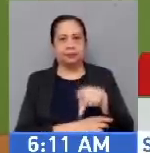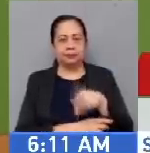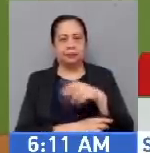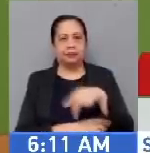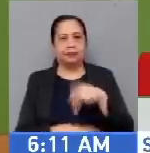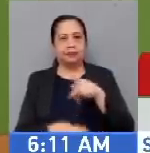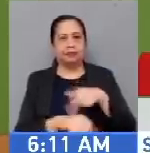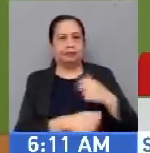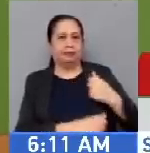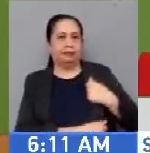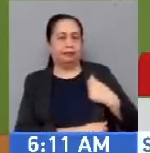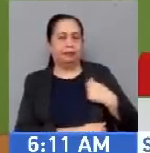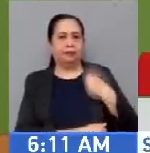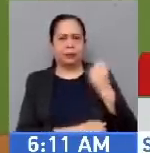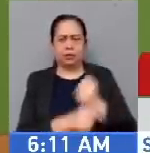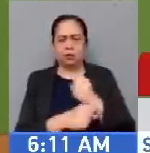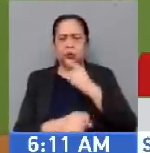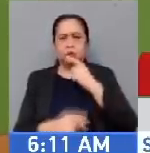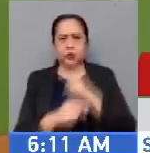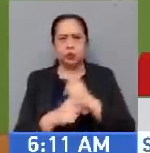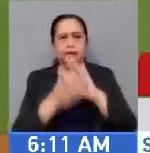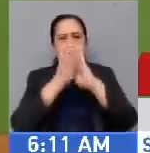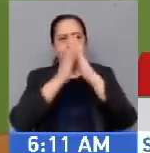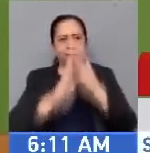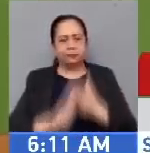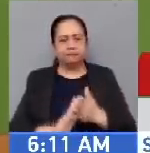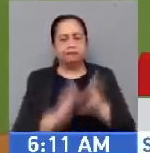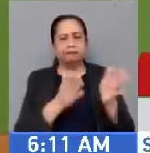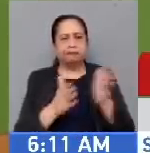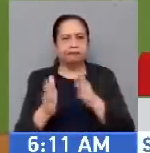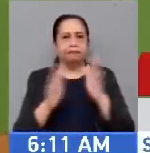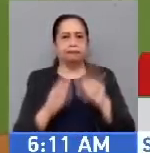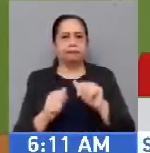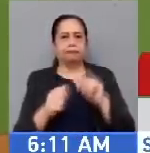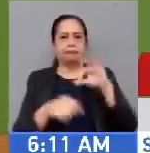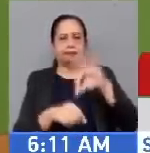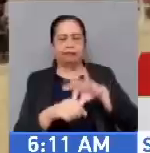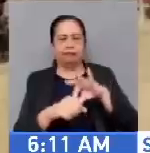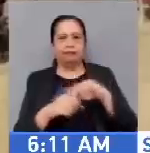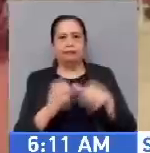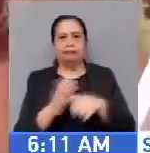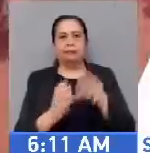para siguraduhin ang tahimik at mapayapang eleksyon sa Mayo 9.